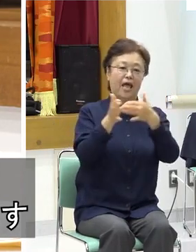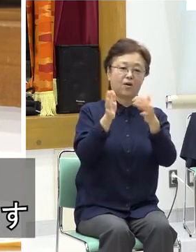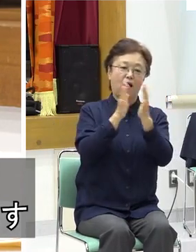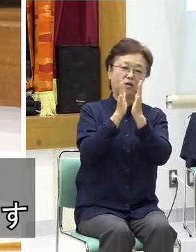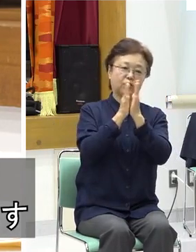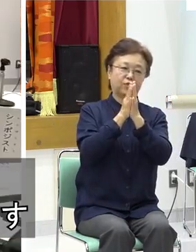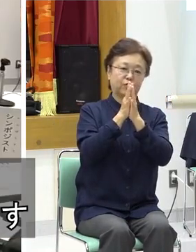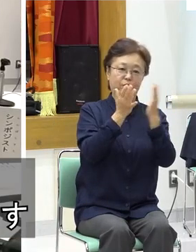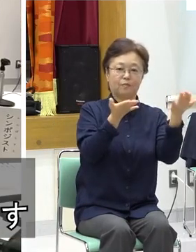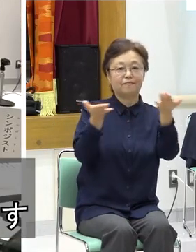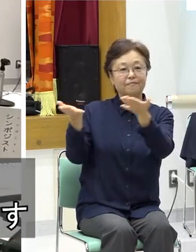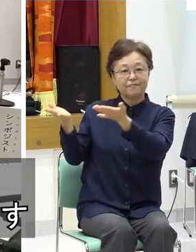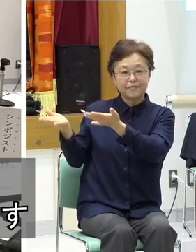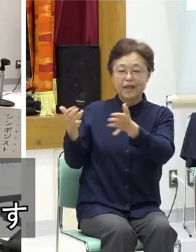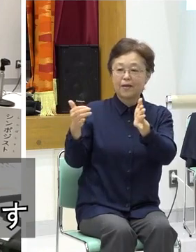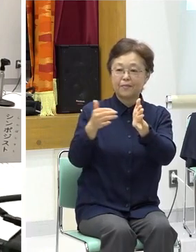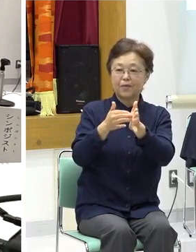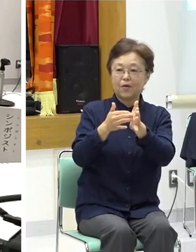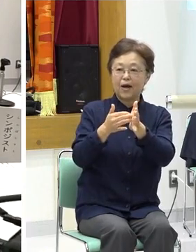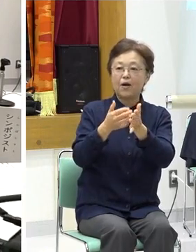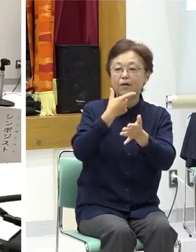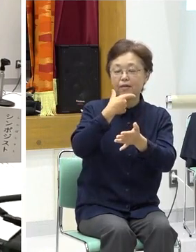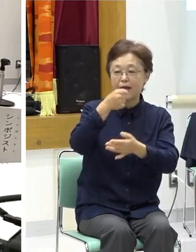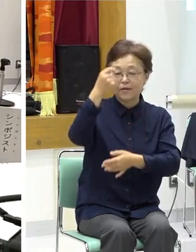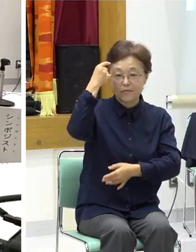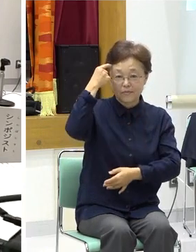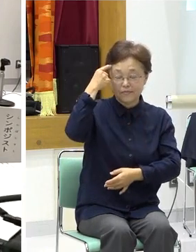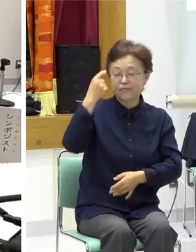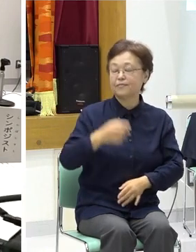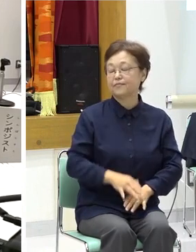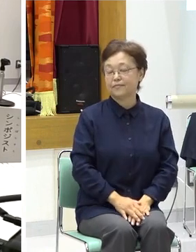お願いして終わっていきたいと思います。どうもありがとう